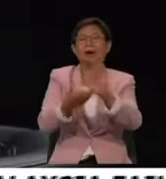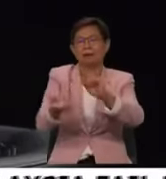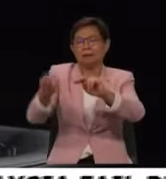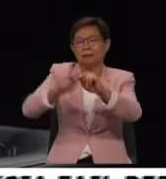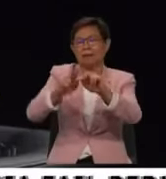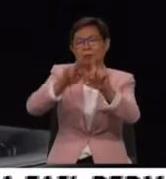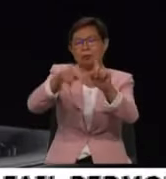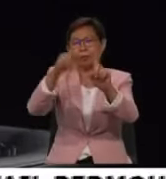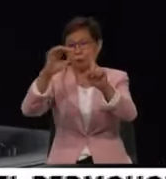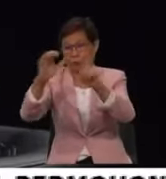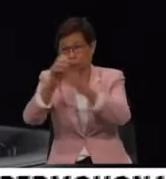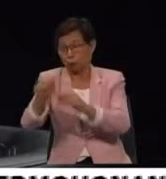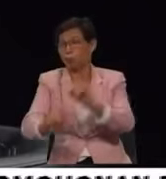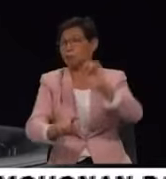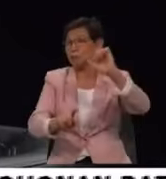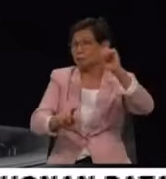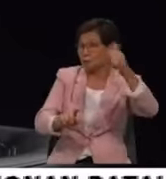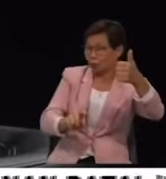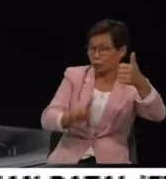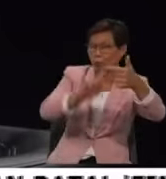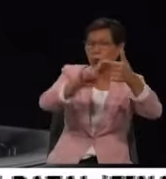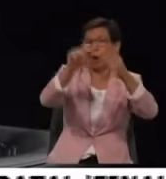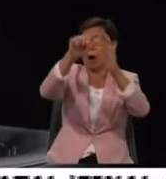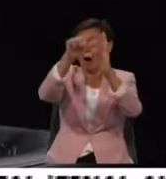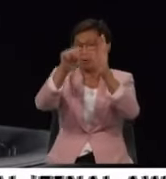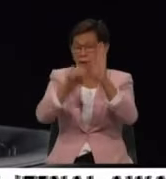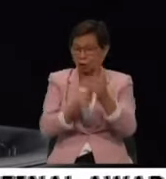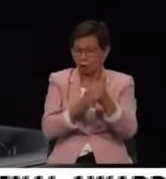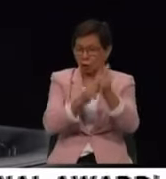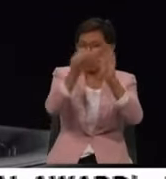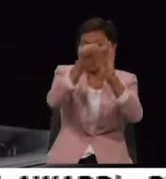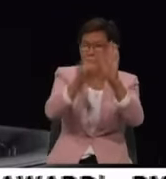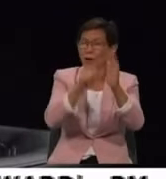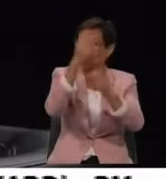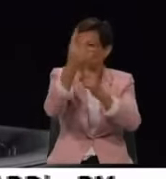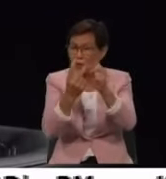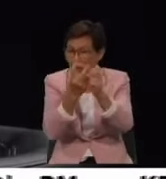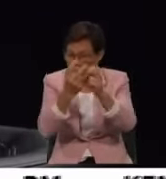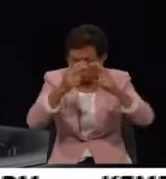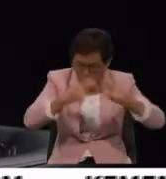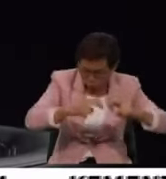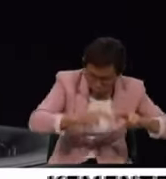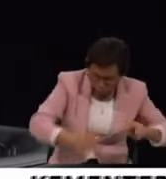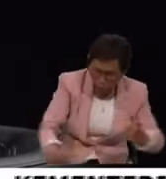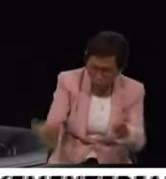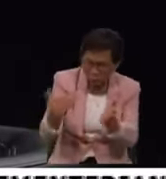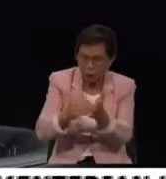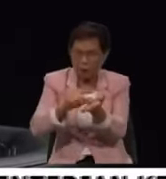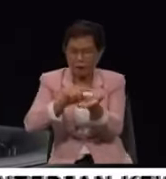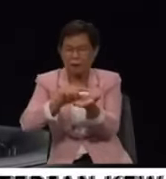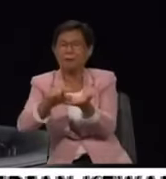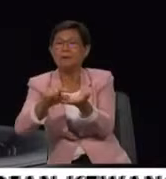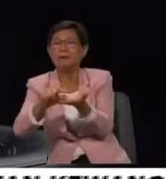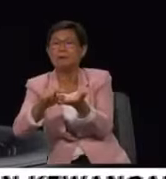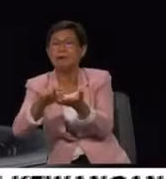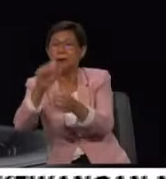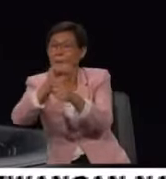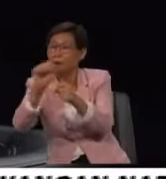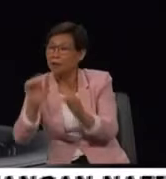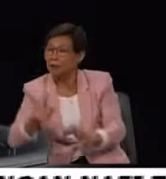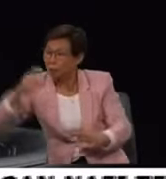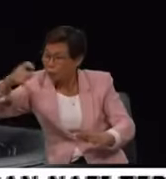Itu satu. Yang kedua, mengikut akta setiap dua tahun kita perlu mengkaji semula gaji er warga